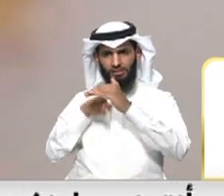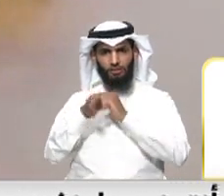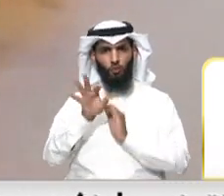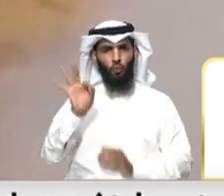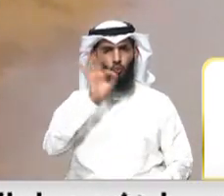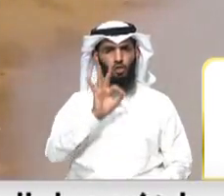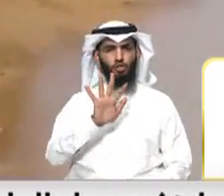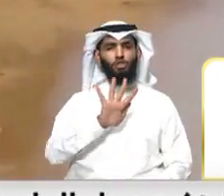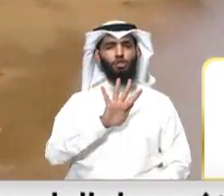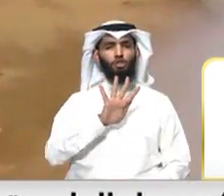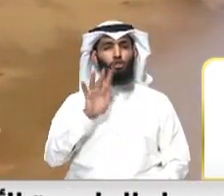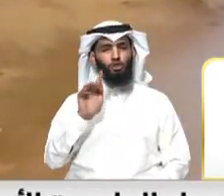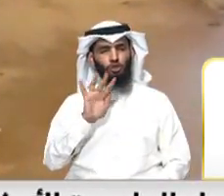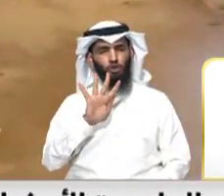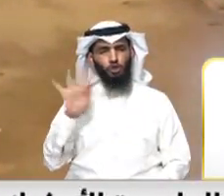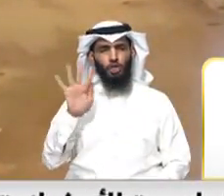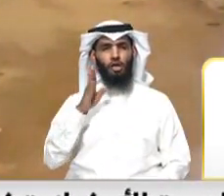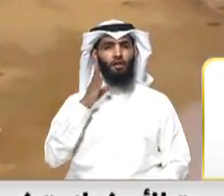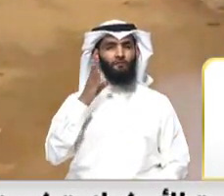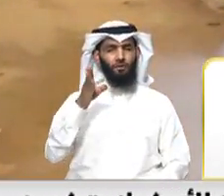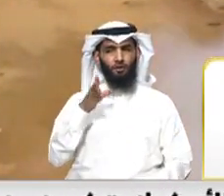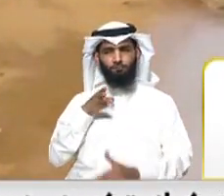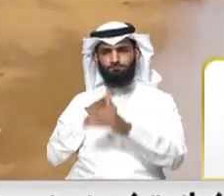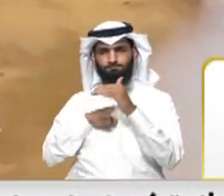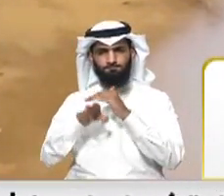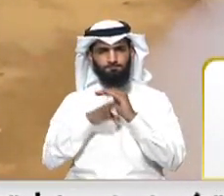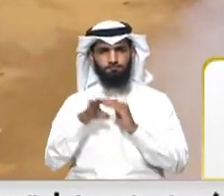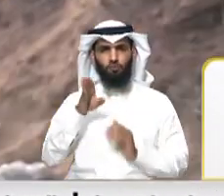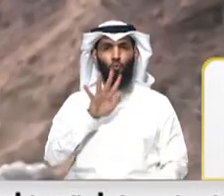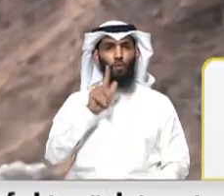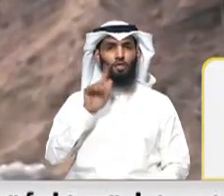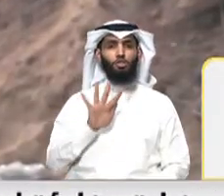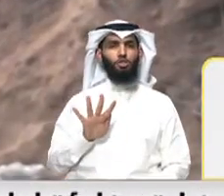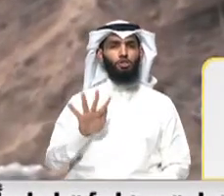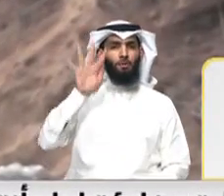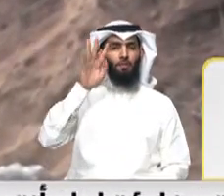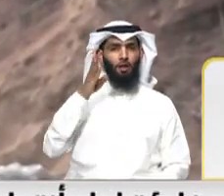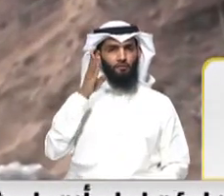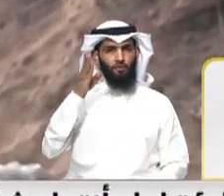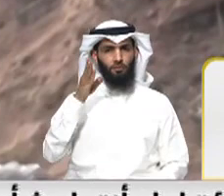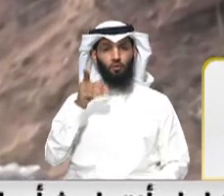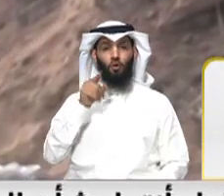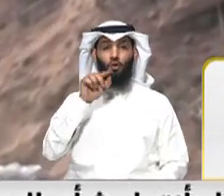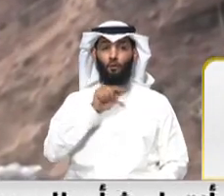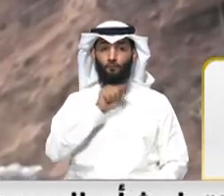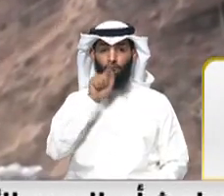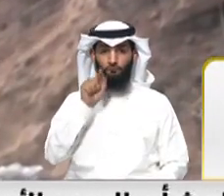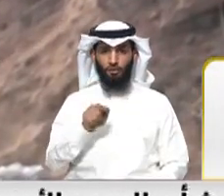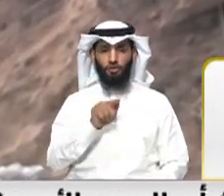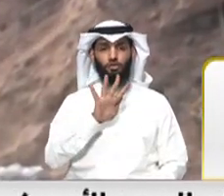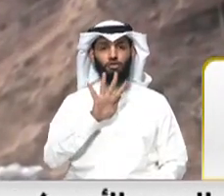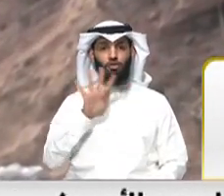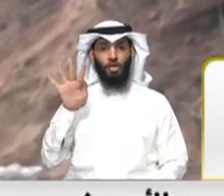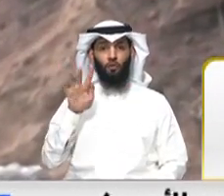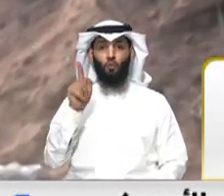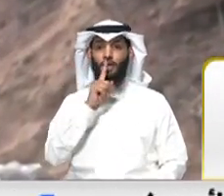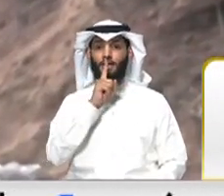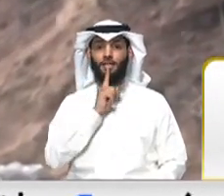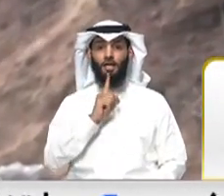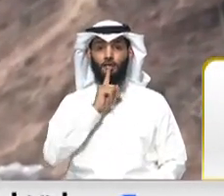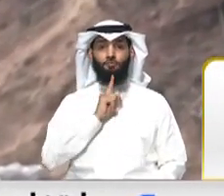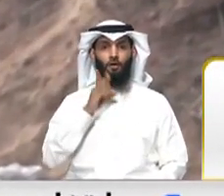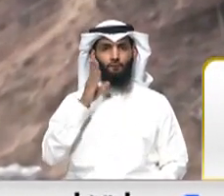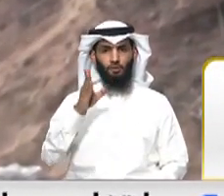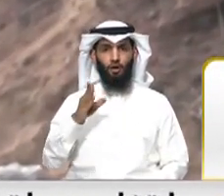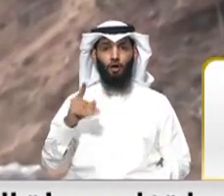الشرقي من مخيم جباليا ومناطق أخرى شمالي القطاع، بينما تشهد المناطق الشرقية من رفح